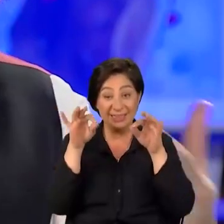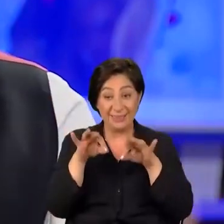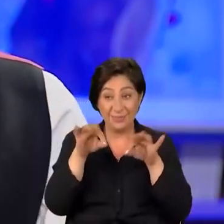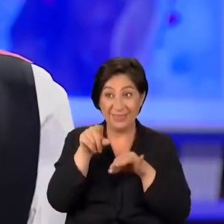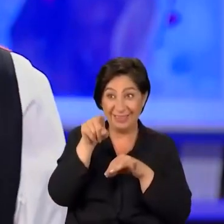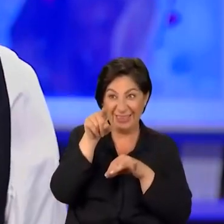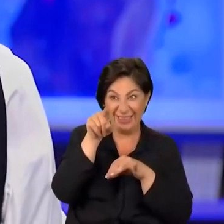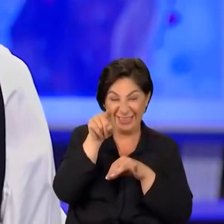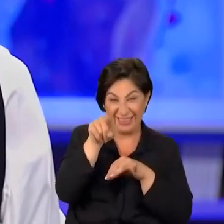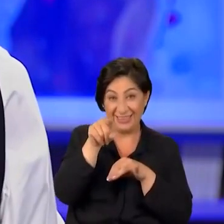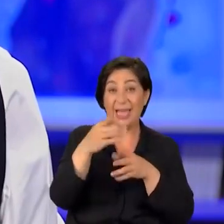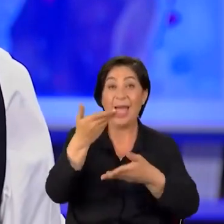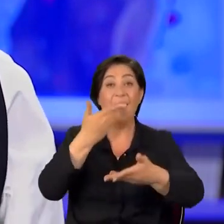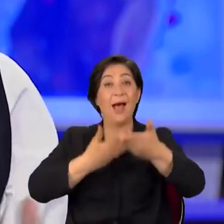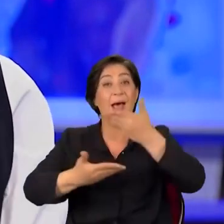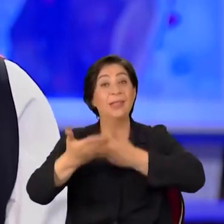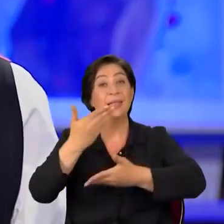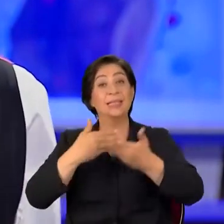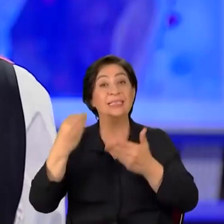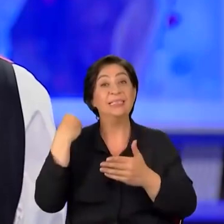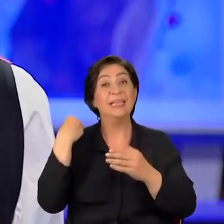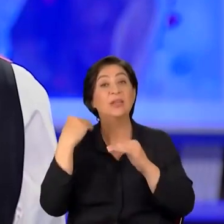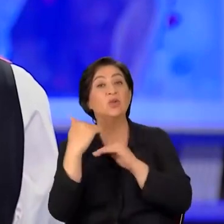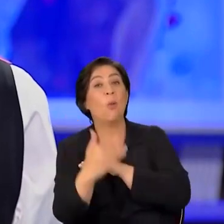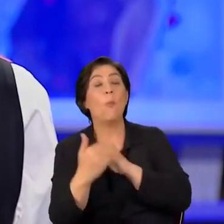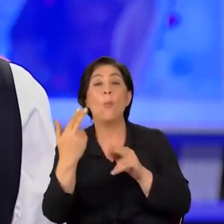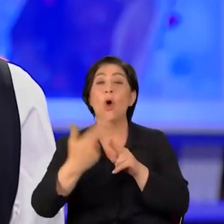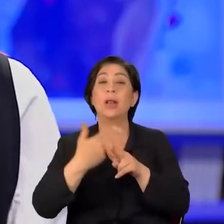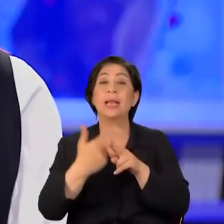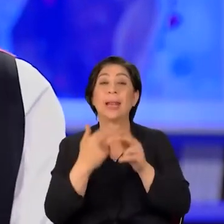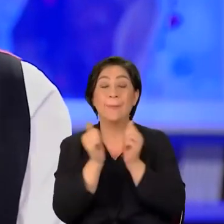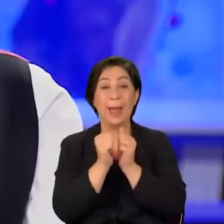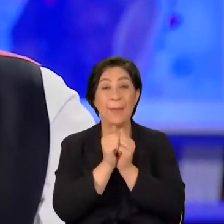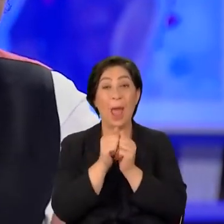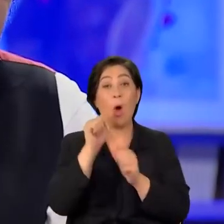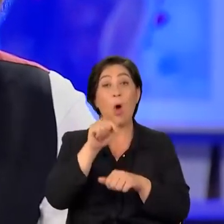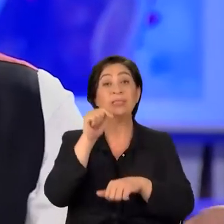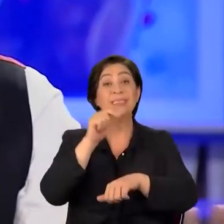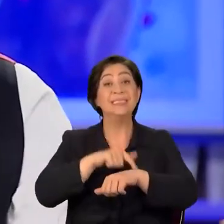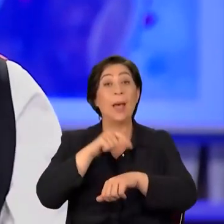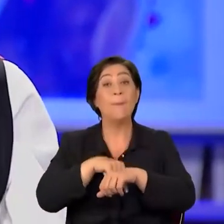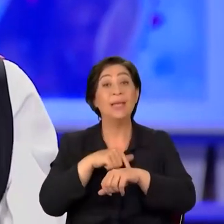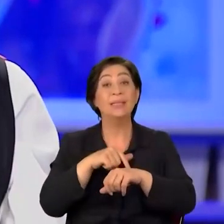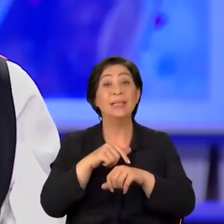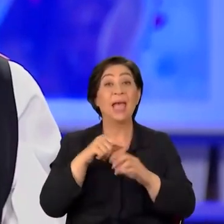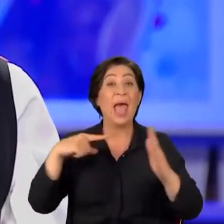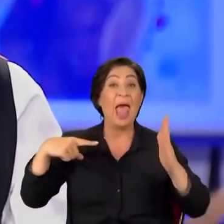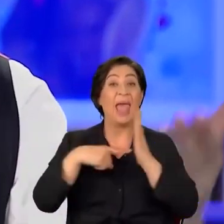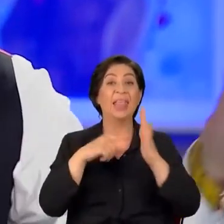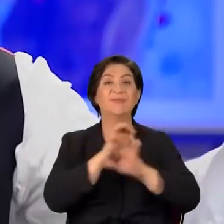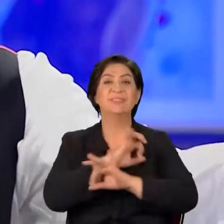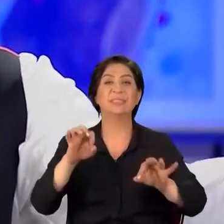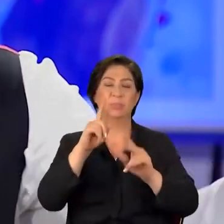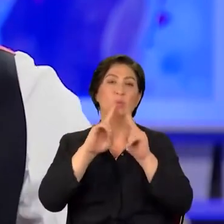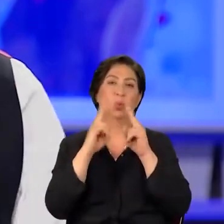sizin bahsettiğiniz yeni toplum örnekleriyle beraber, hı hı, o zaman ideolojisiz bir dünya. Hı hı. Yani